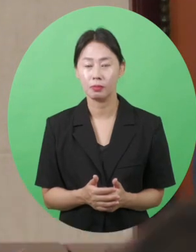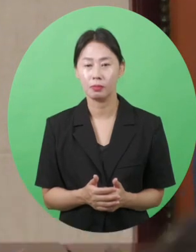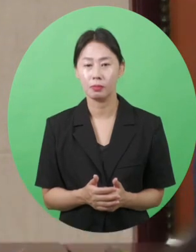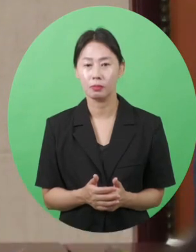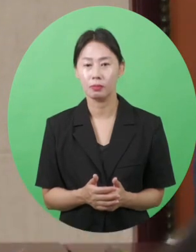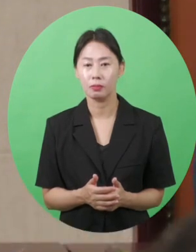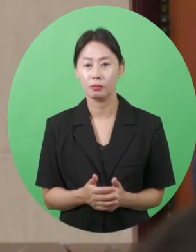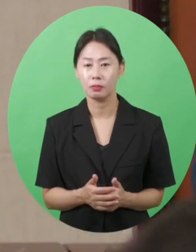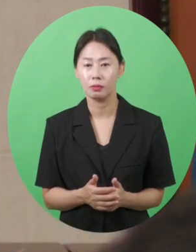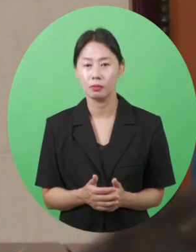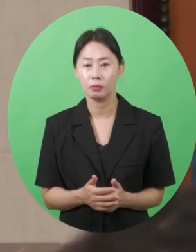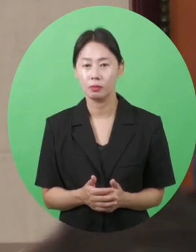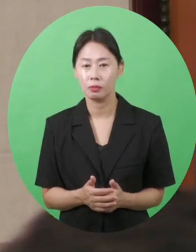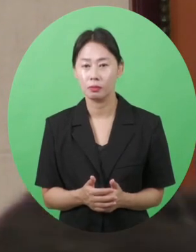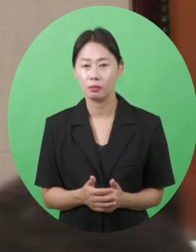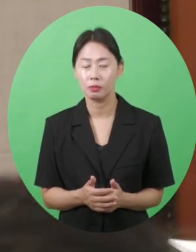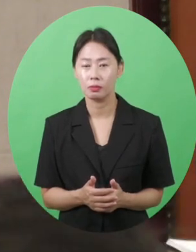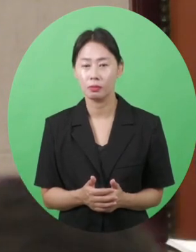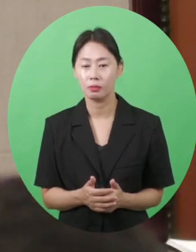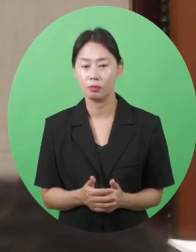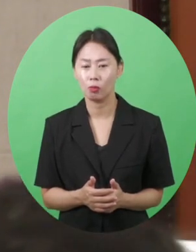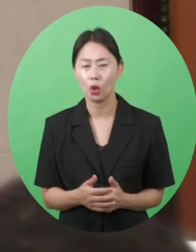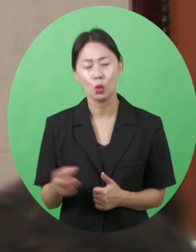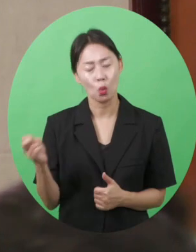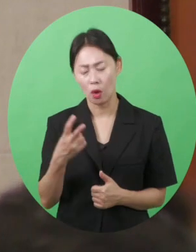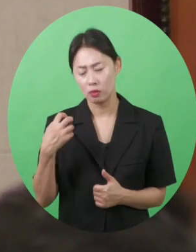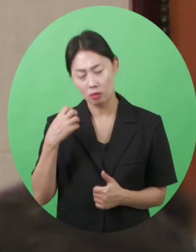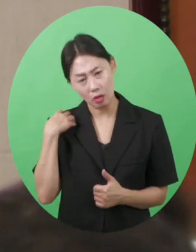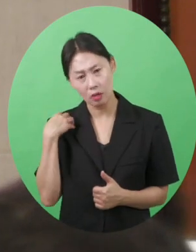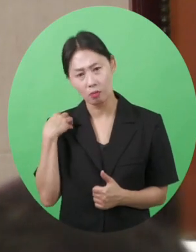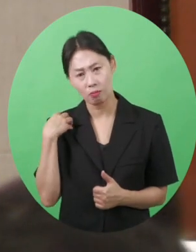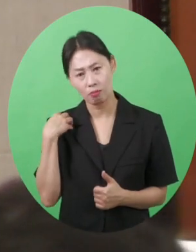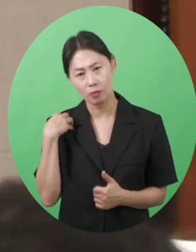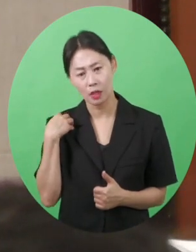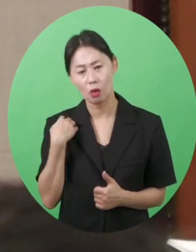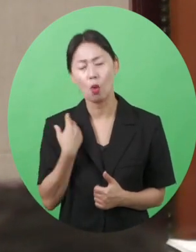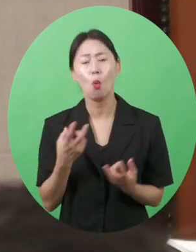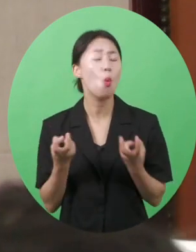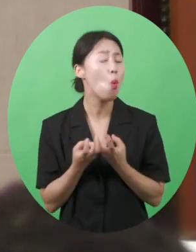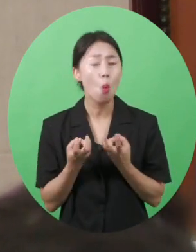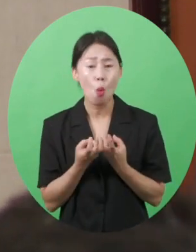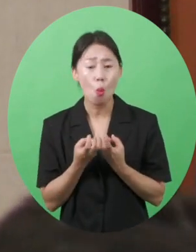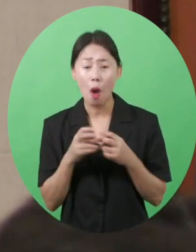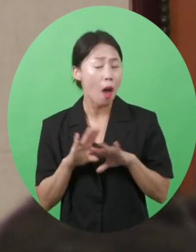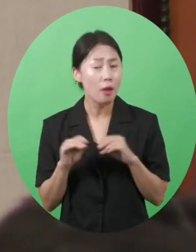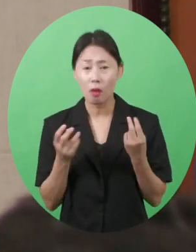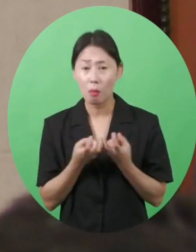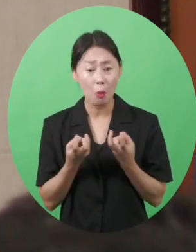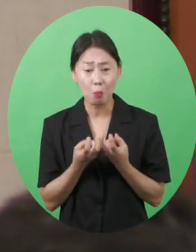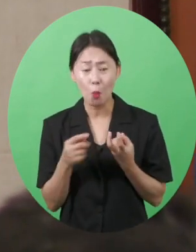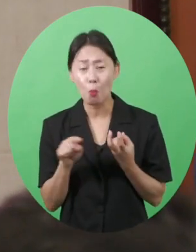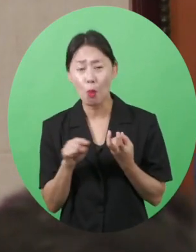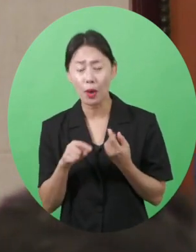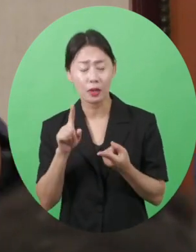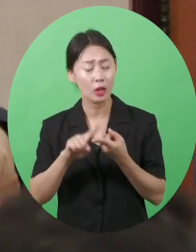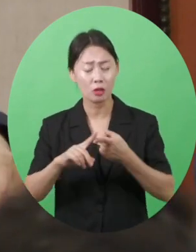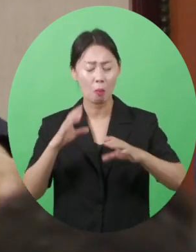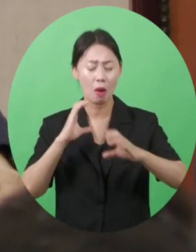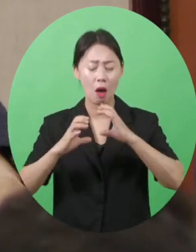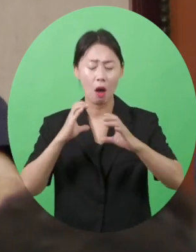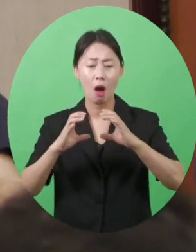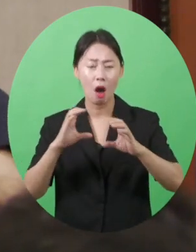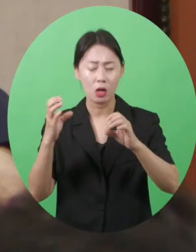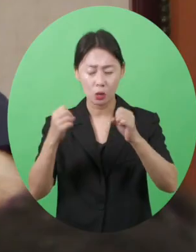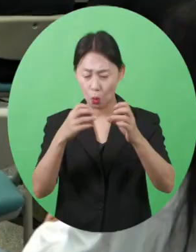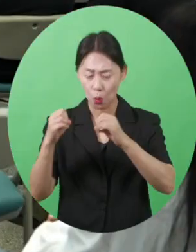또한 이제 그 역할 수행과 관련해서 어떻게 할 거냐. 라고 한 논의들도 조금 더 구체화되고